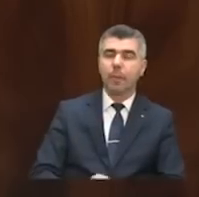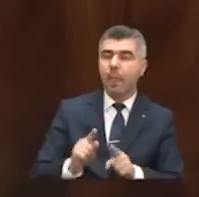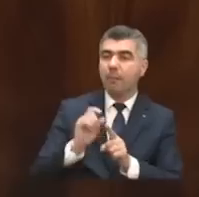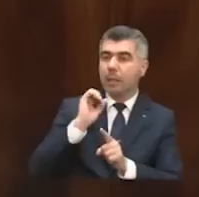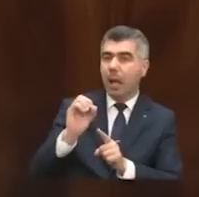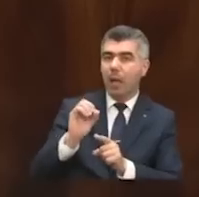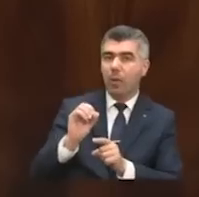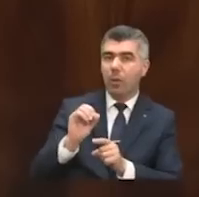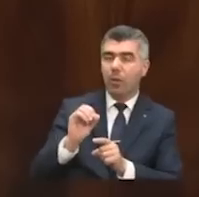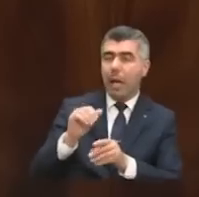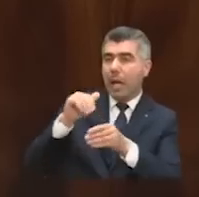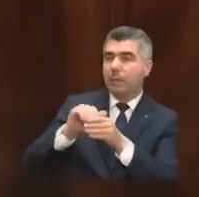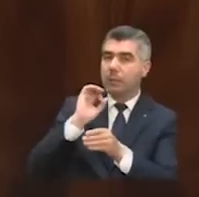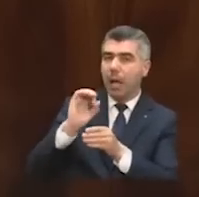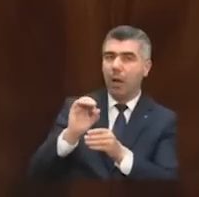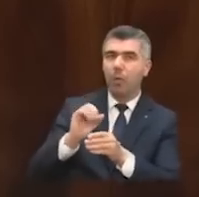الأقليات.